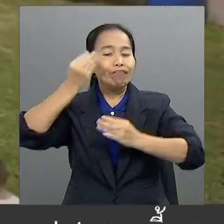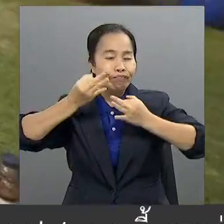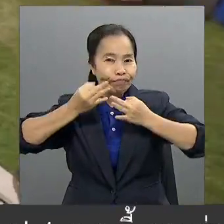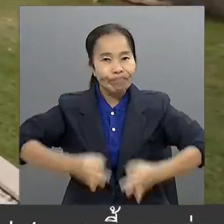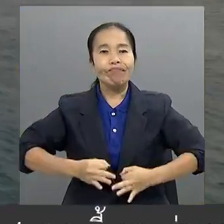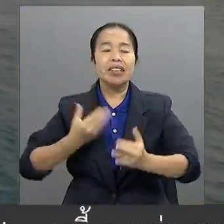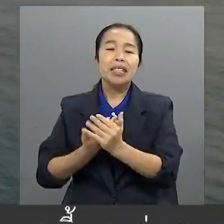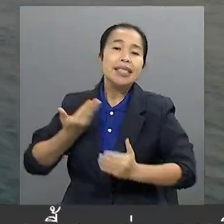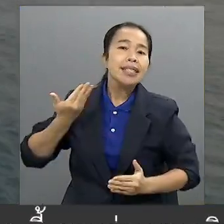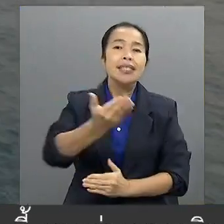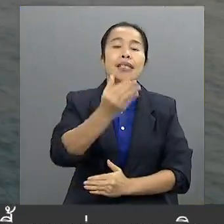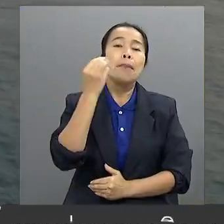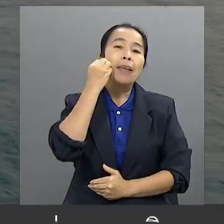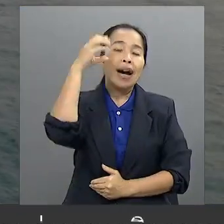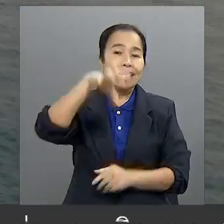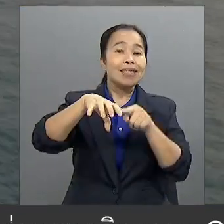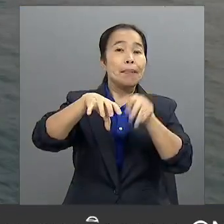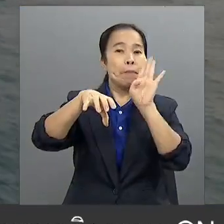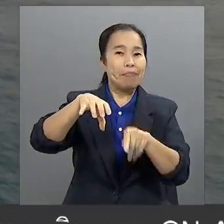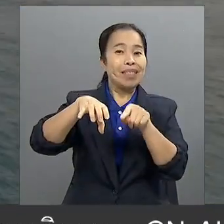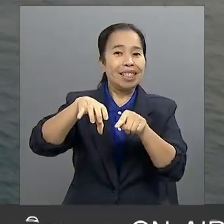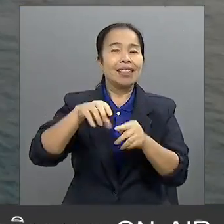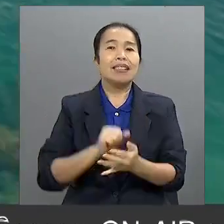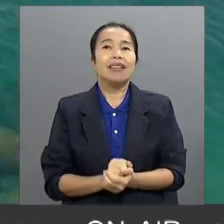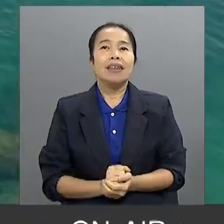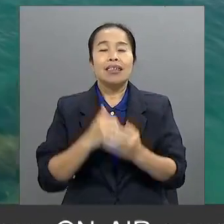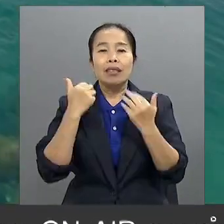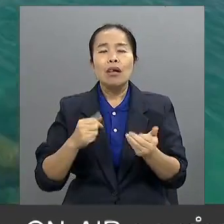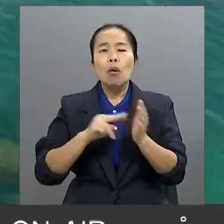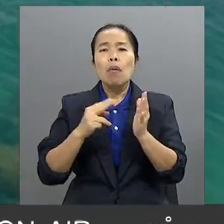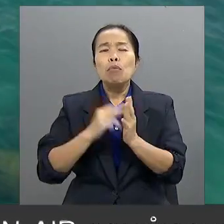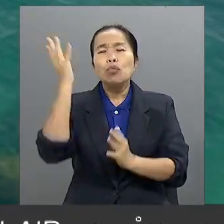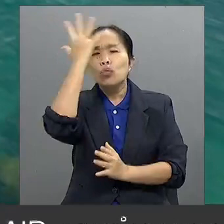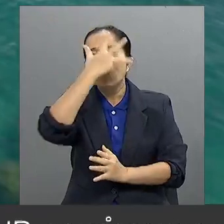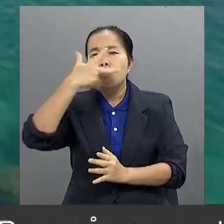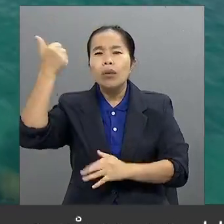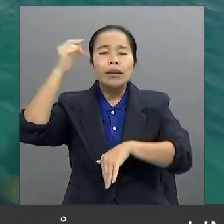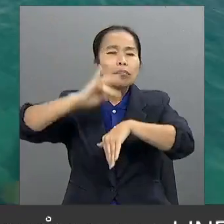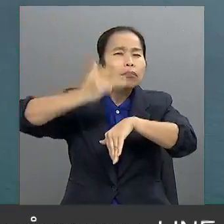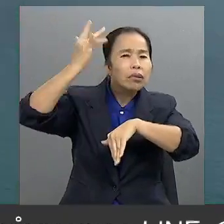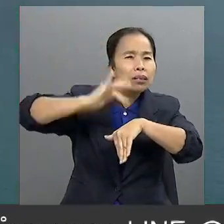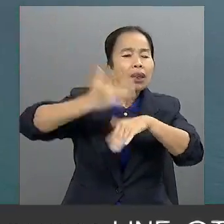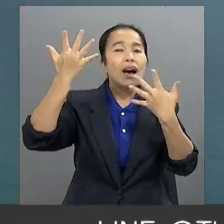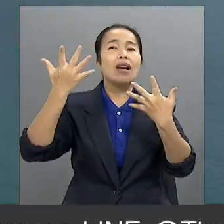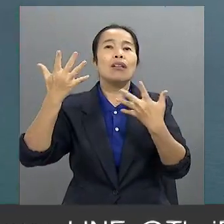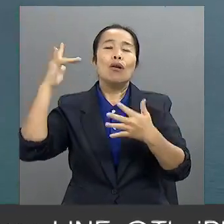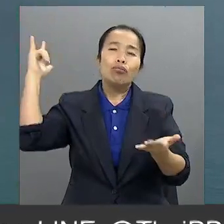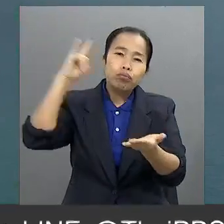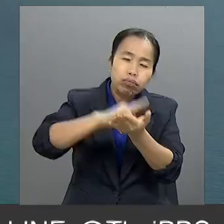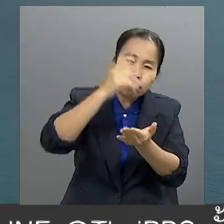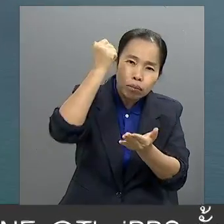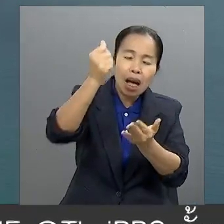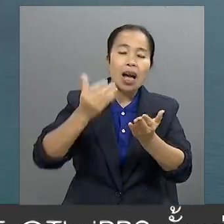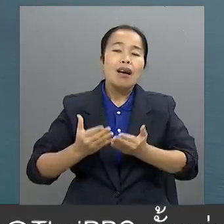ะต้นทุนเดิมด้านความสวยงามของธรรมชาติสิ่งอำนวยความสะดวกก็ยิ่งทำให้ภูเก็ตเป็นหมุดหมายของชาวต่างช